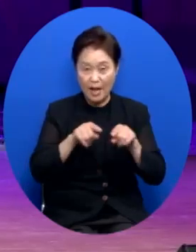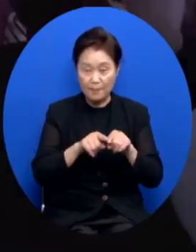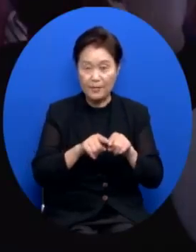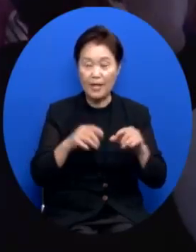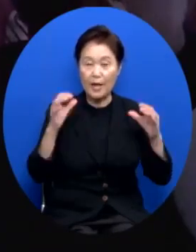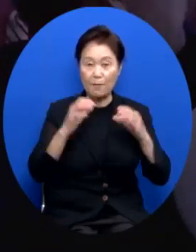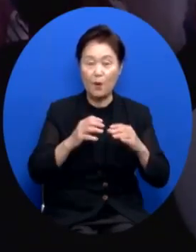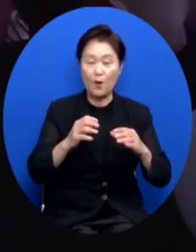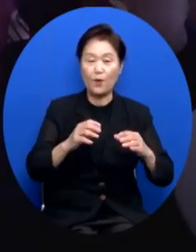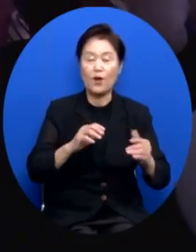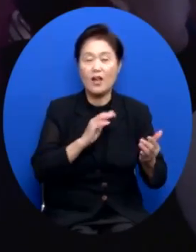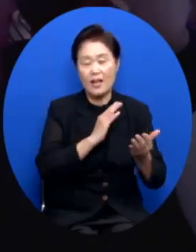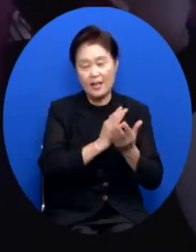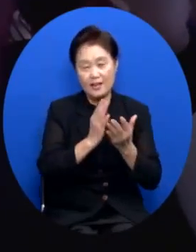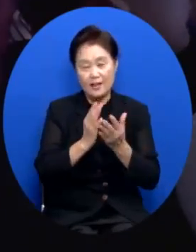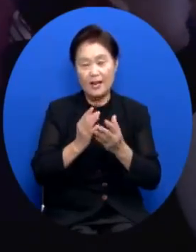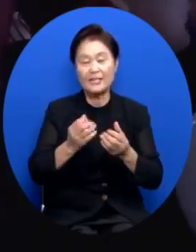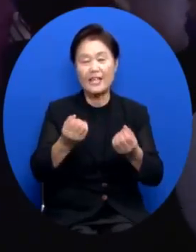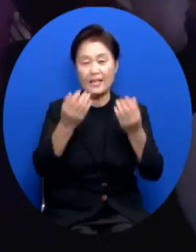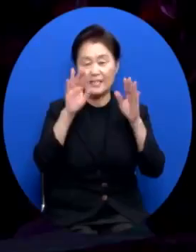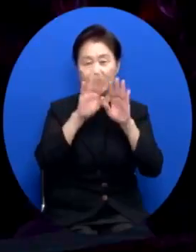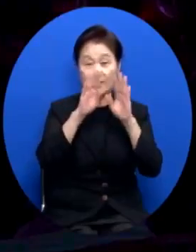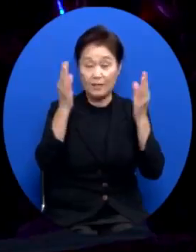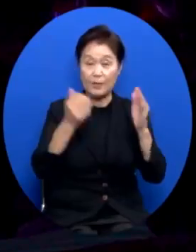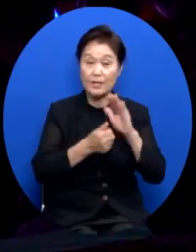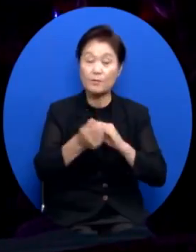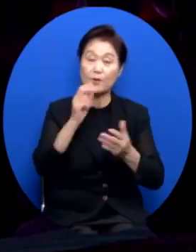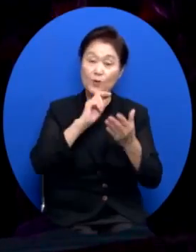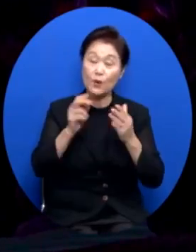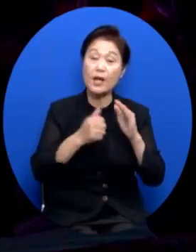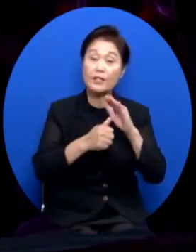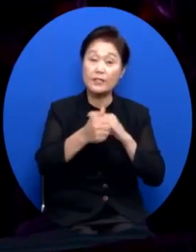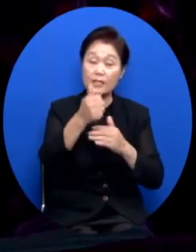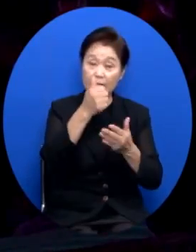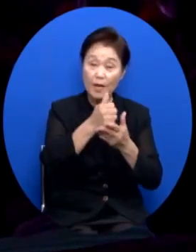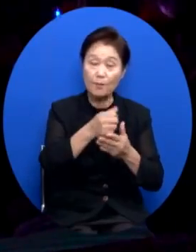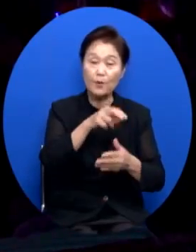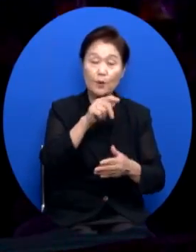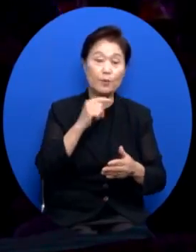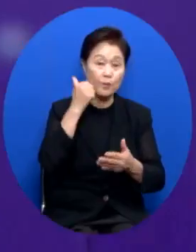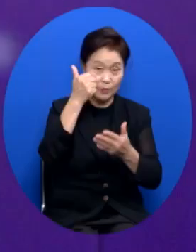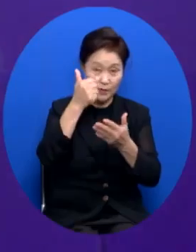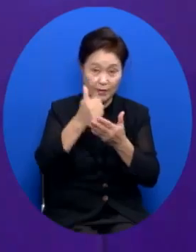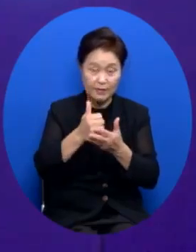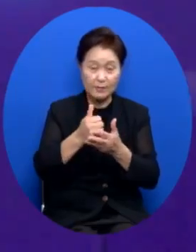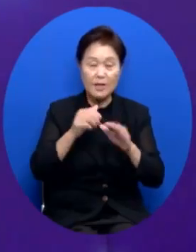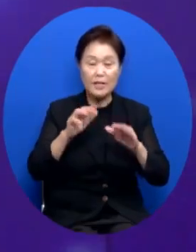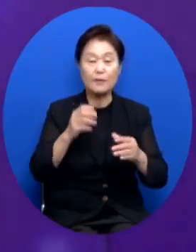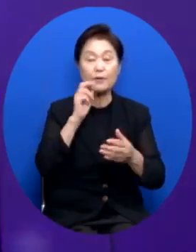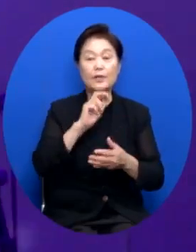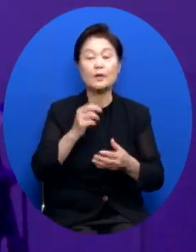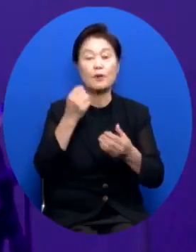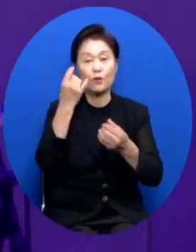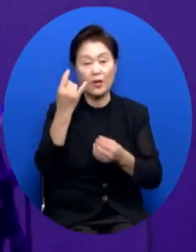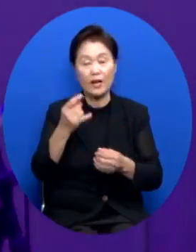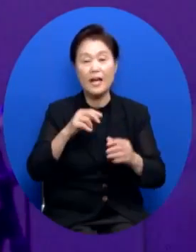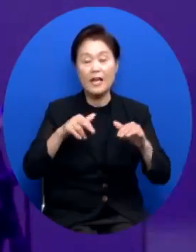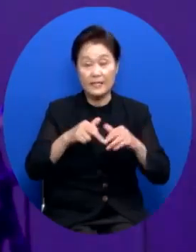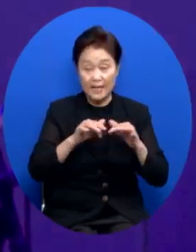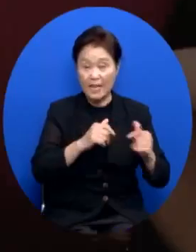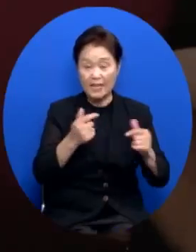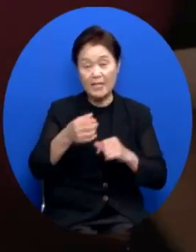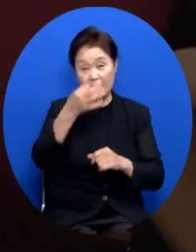다채로운 공연을 펼쳤습니다. 희망을 노래하는 사람들 대표 문성하 목사는 이번 음악회가 장애인들이